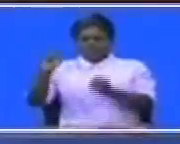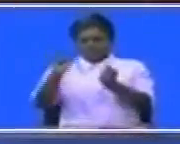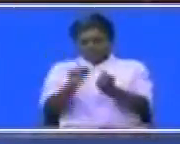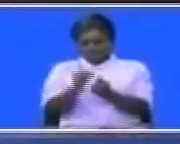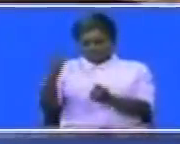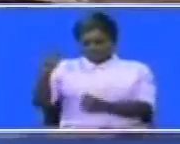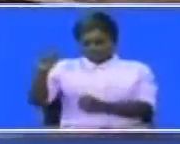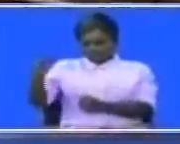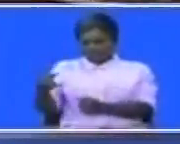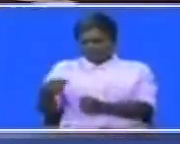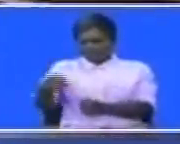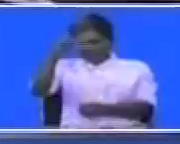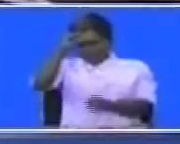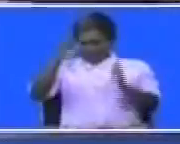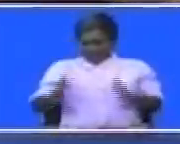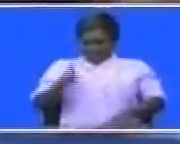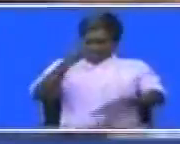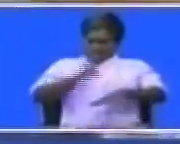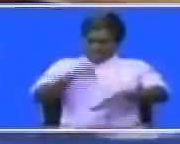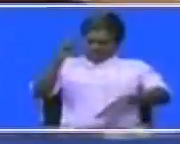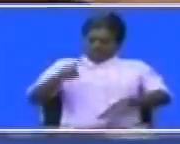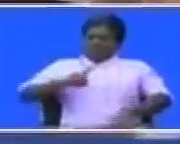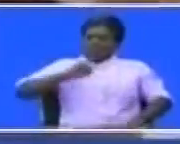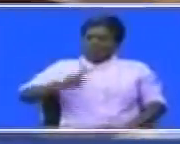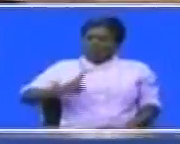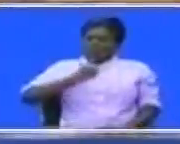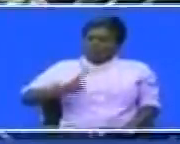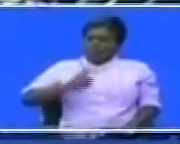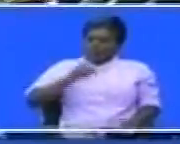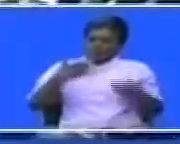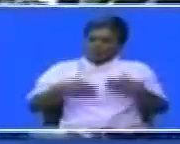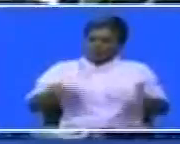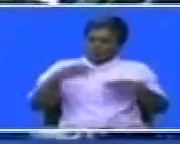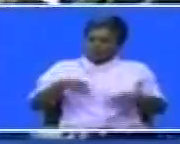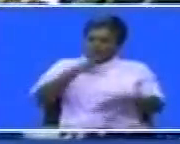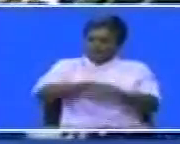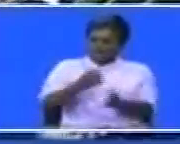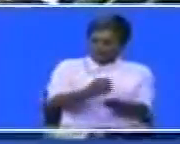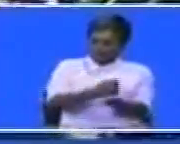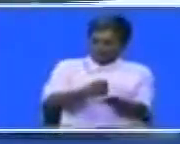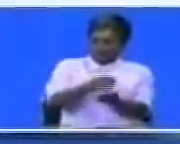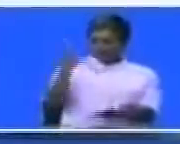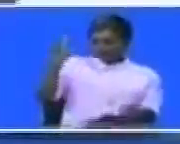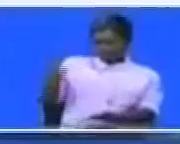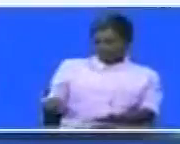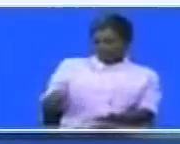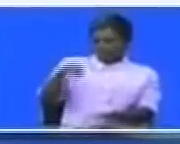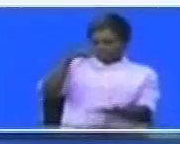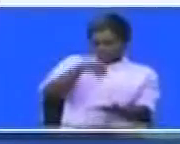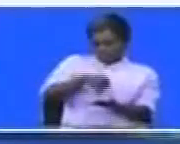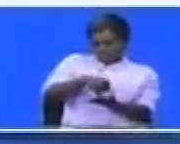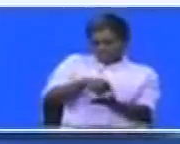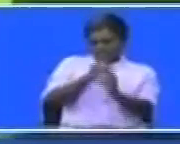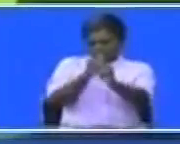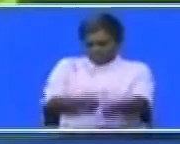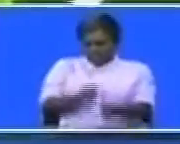350, ambako gavana wa Embu Martin Wambora aliwatahadharisha mawakala wanaonunua buni kwa bei ya chini miongoni mwa wakulima wa